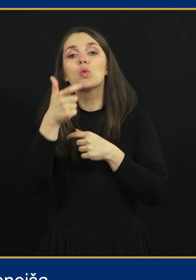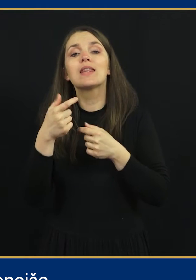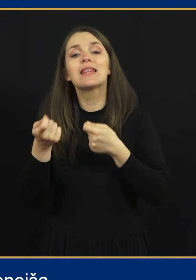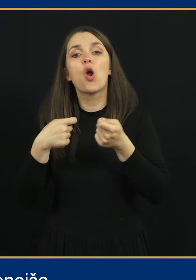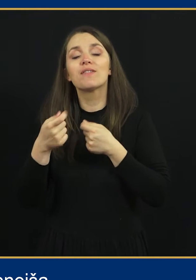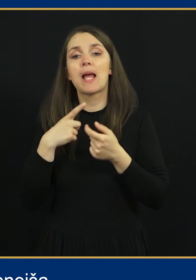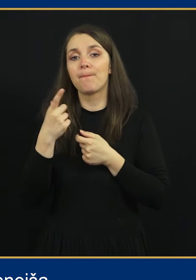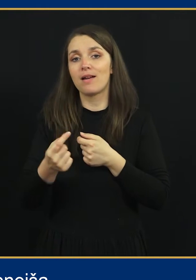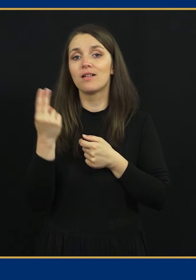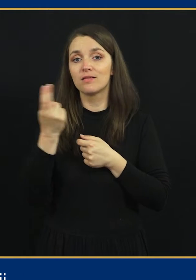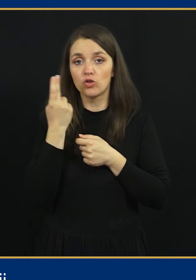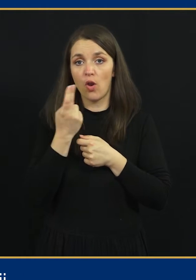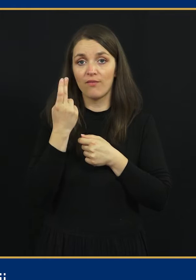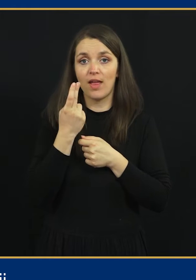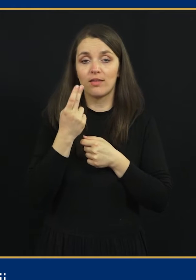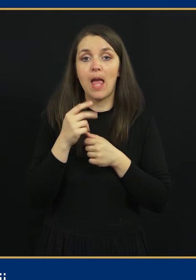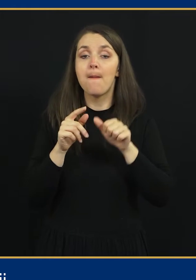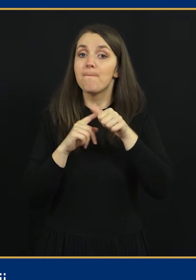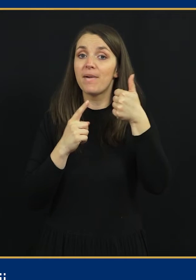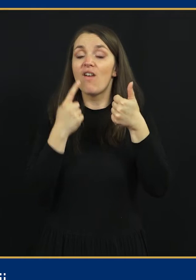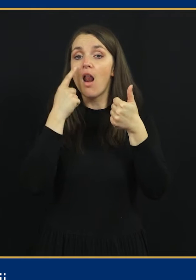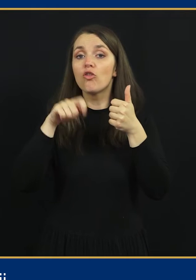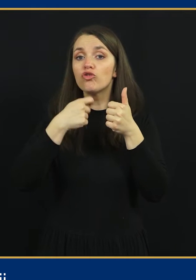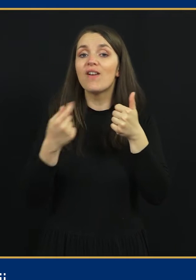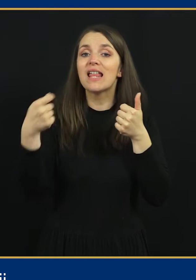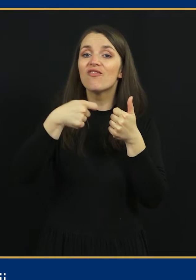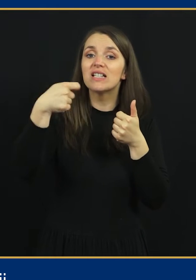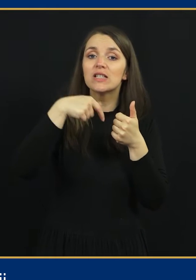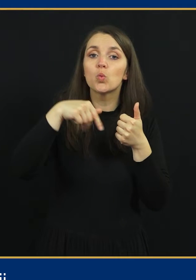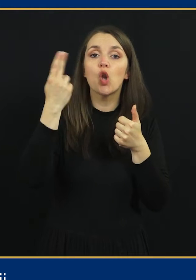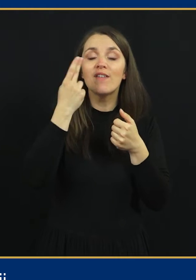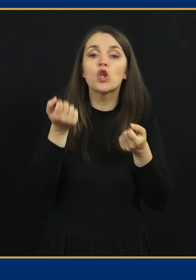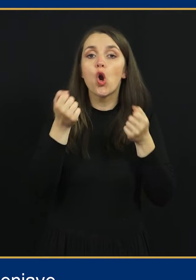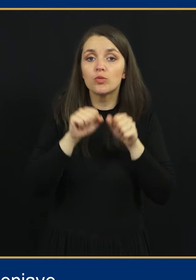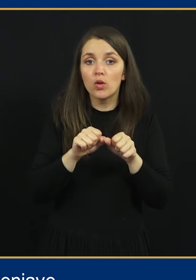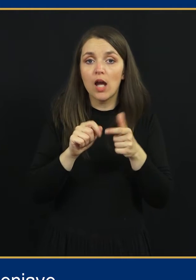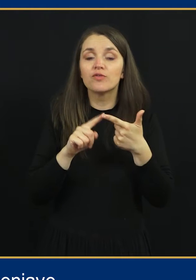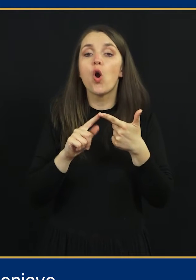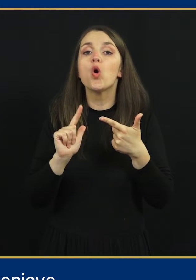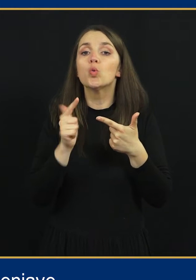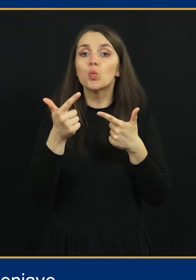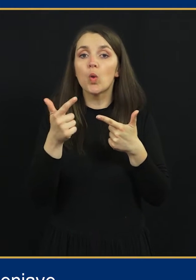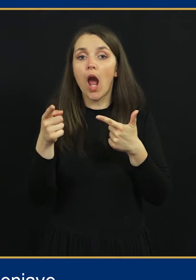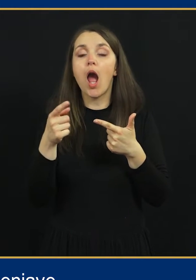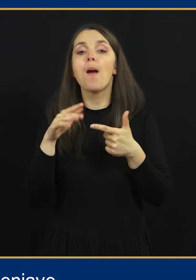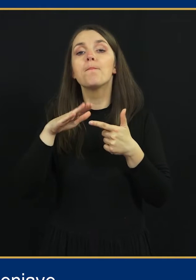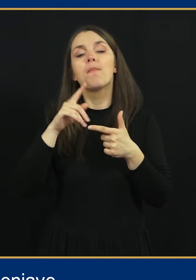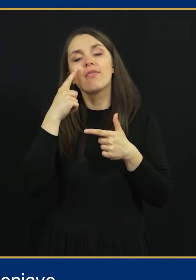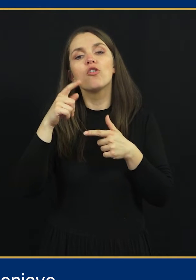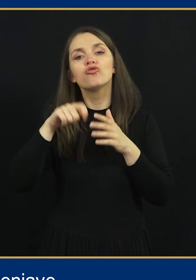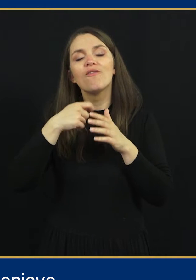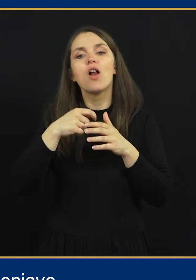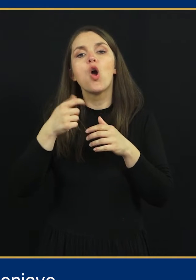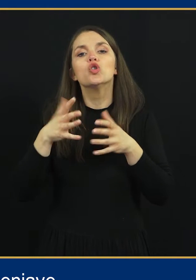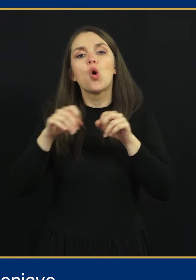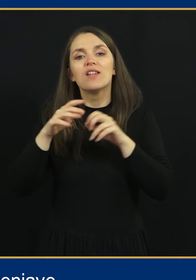trgovinska partnerica Slovenije, prva po številu investicij v slovensko gospodarstvo, druga po številu storitvene menjave in